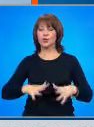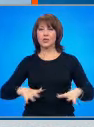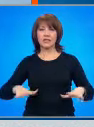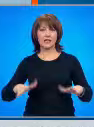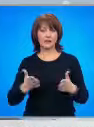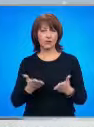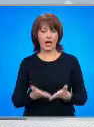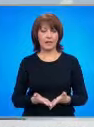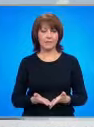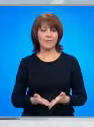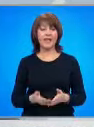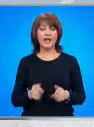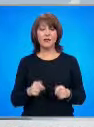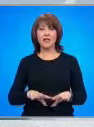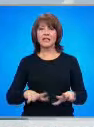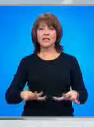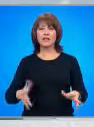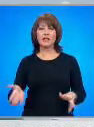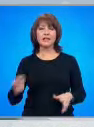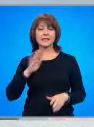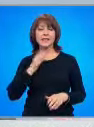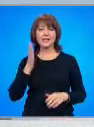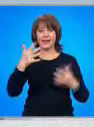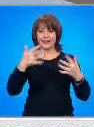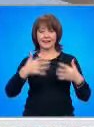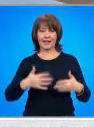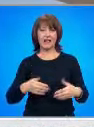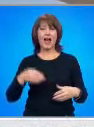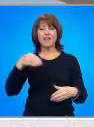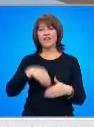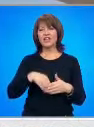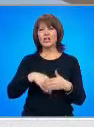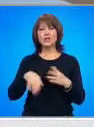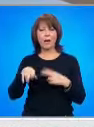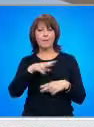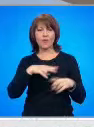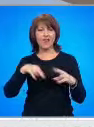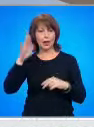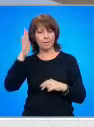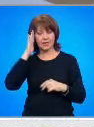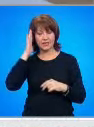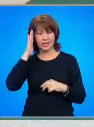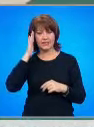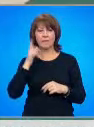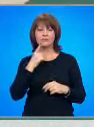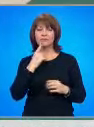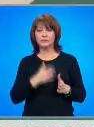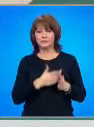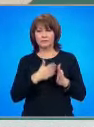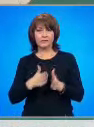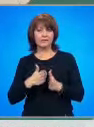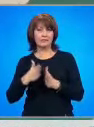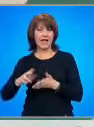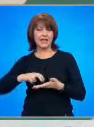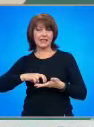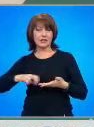досегашния управител. А до тази ситуация се стигна след данните на вътрешния одит на Министерството. Според здравните власти, просрочените задължения